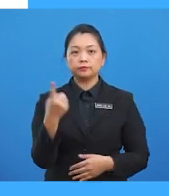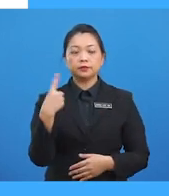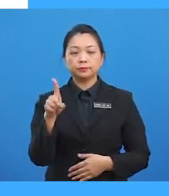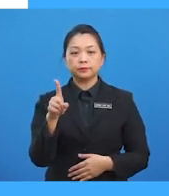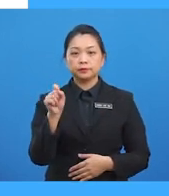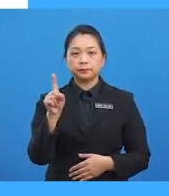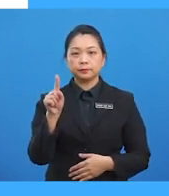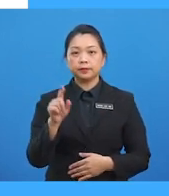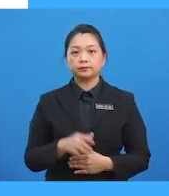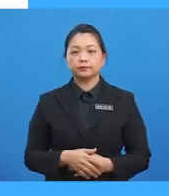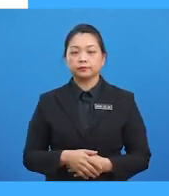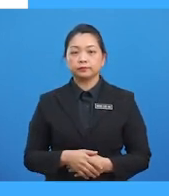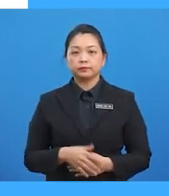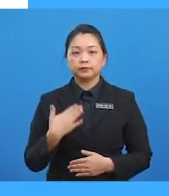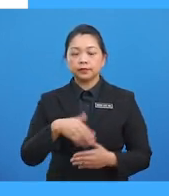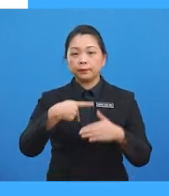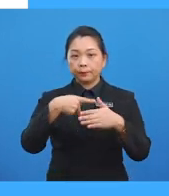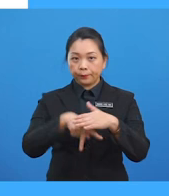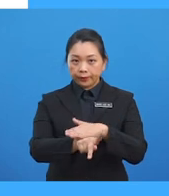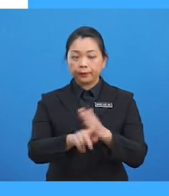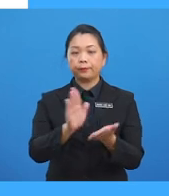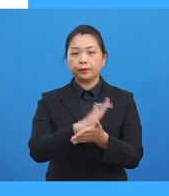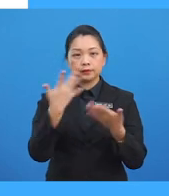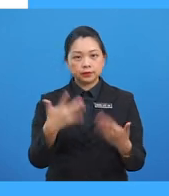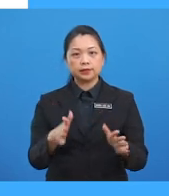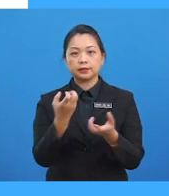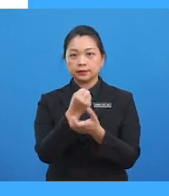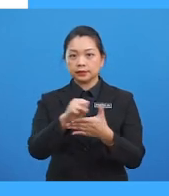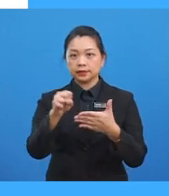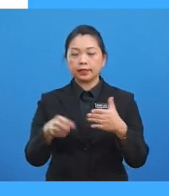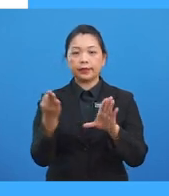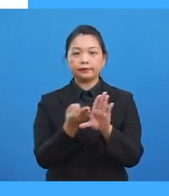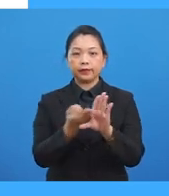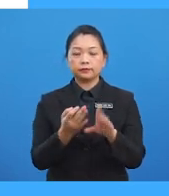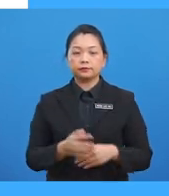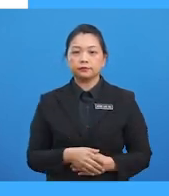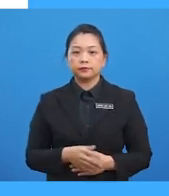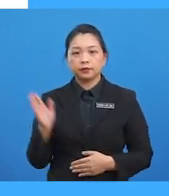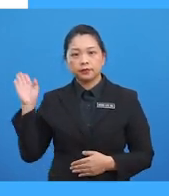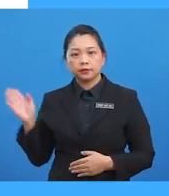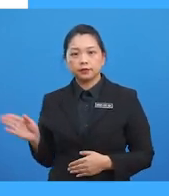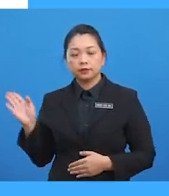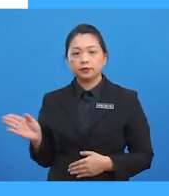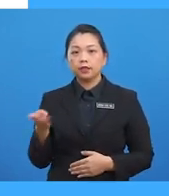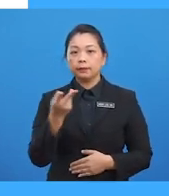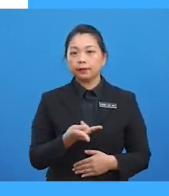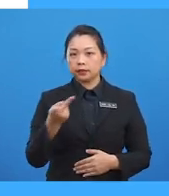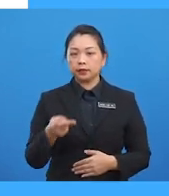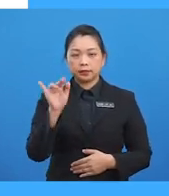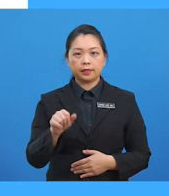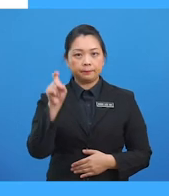sila cetak borang pengesahan setelah selesai pemfailan. Murid-murid, berikut merupakan perkara yang perlu